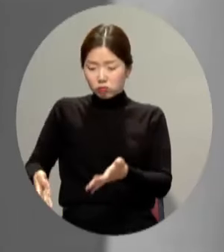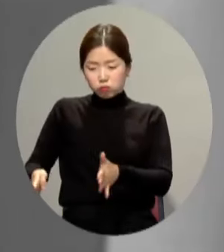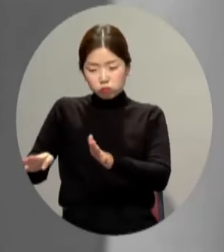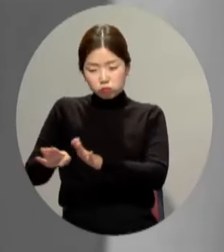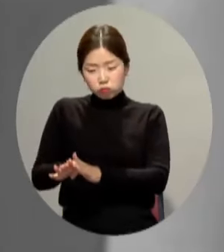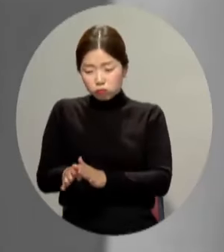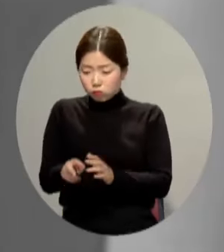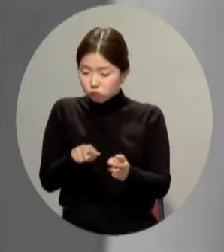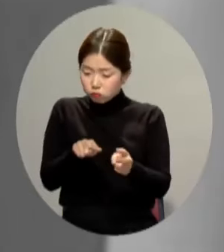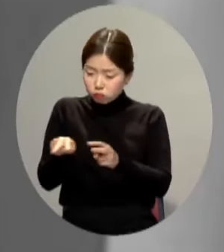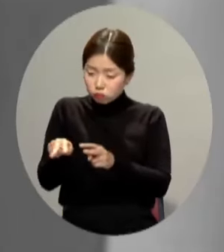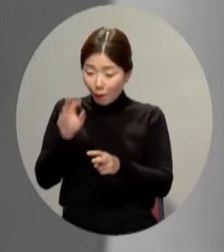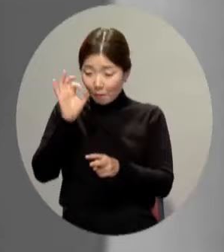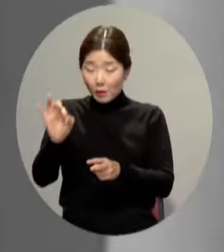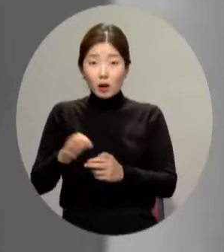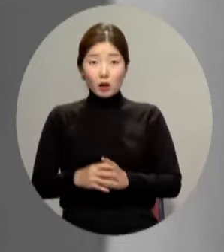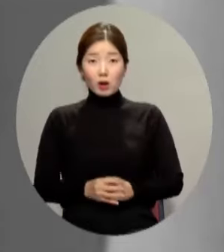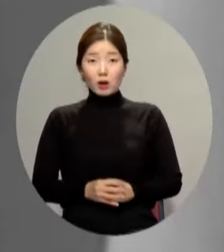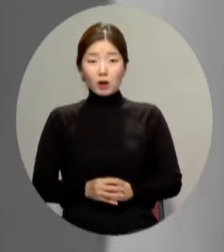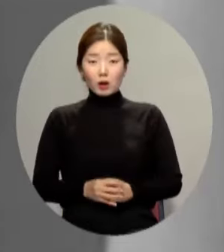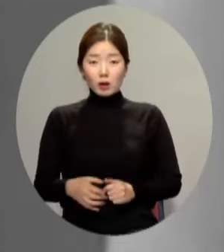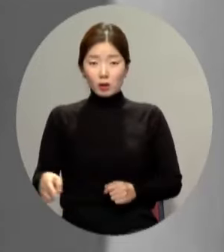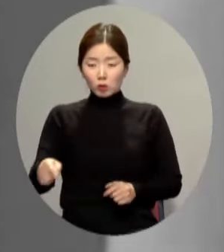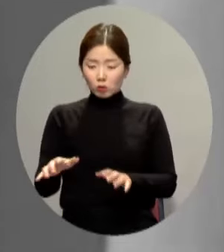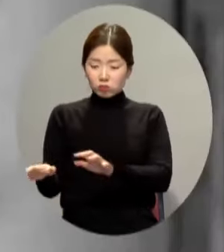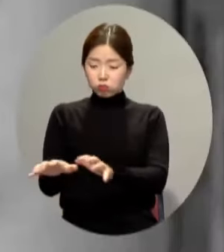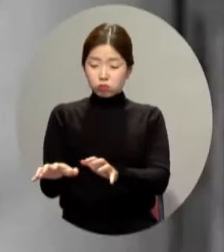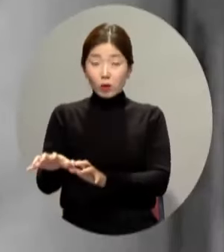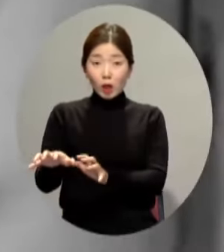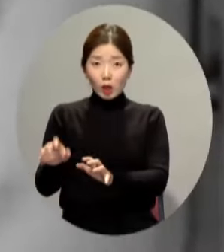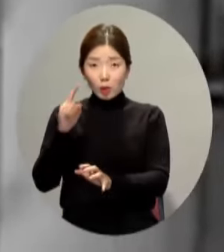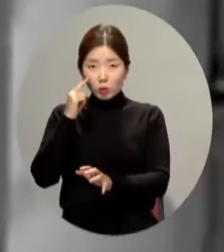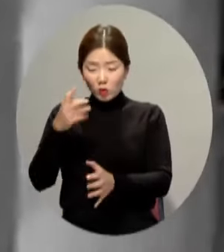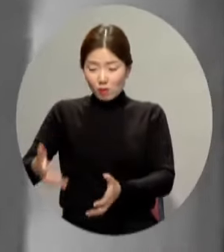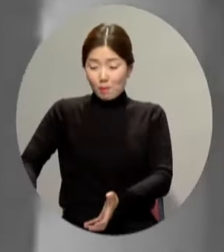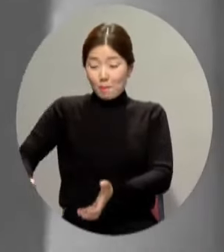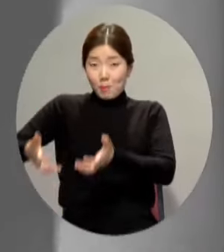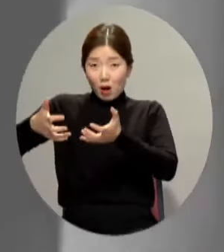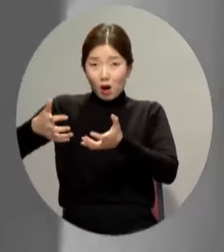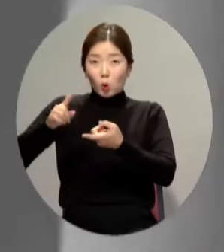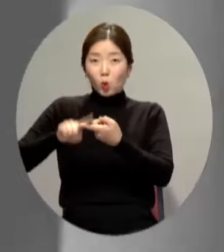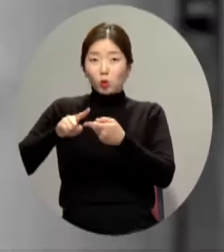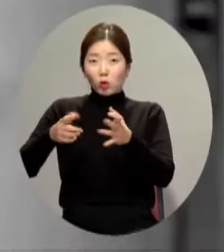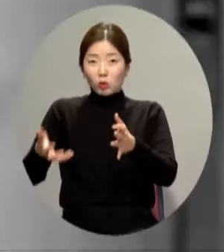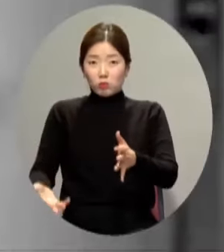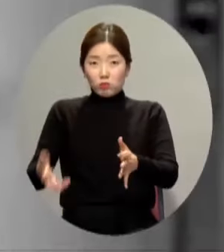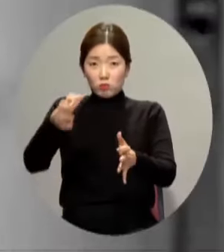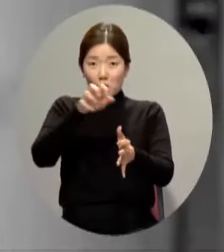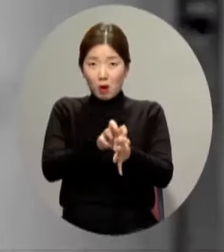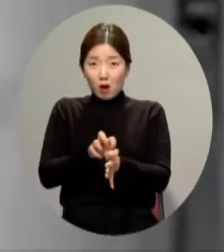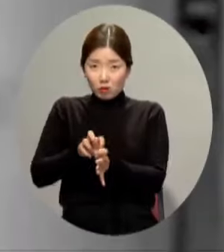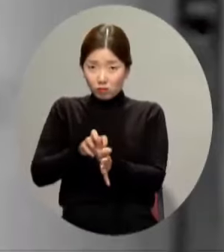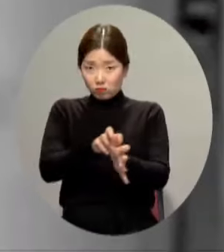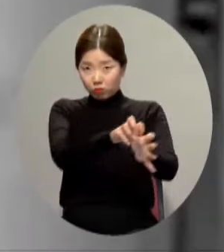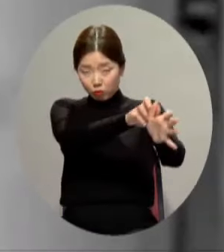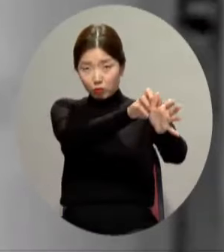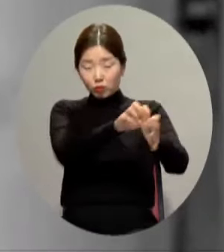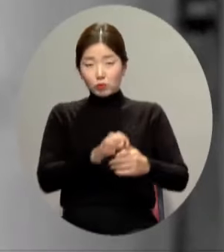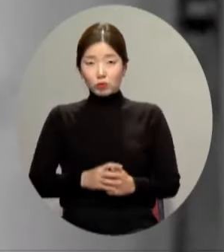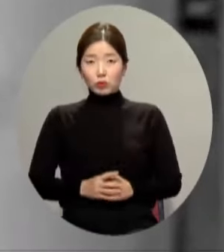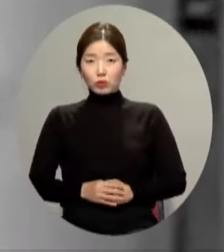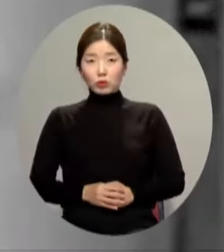뭔가를 이리저리 살핍니다. 군데군데를 만져보더니 이내 힘껏 들어올려 트럭 적재함에 실은 뒤 유유히